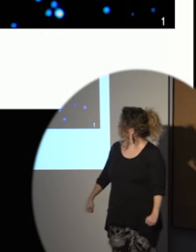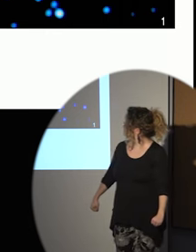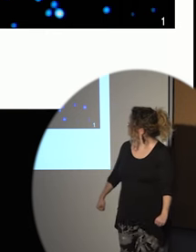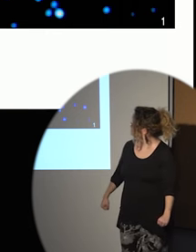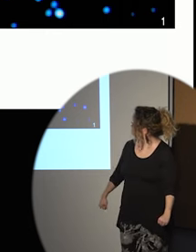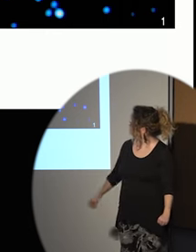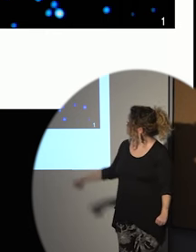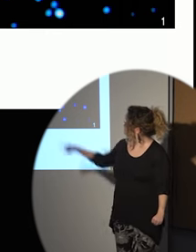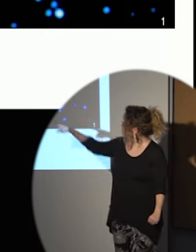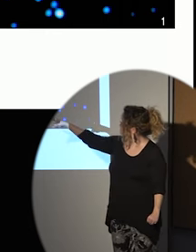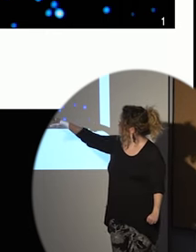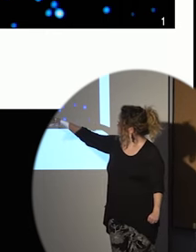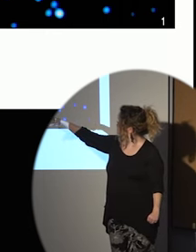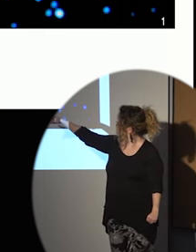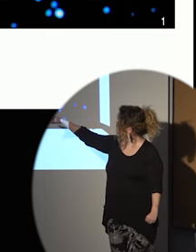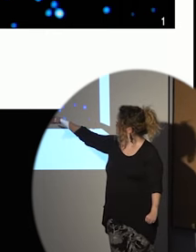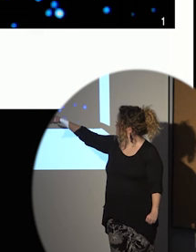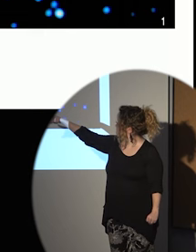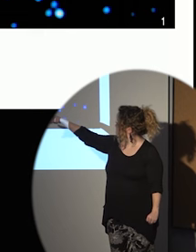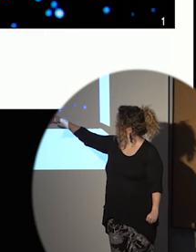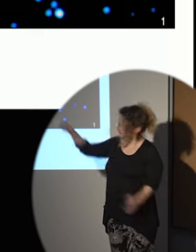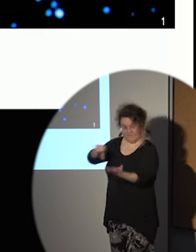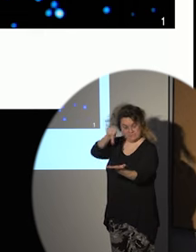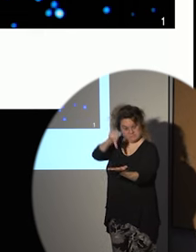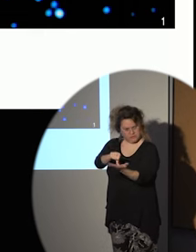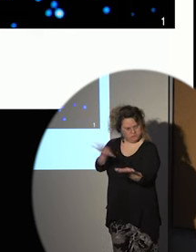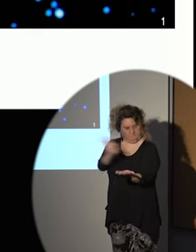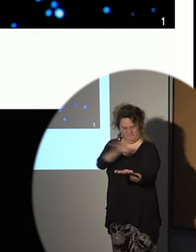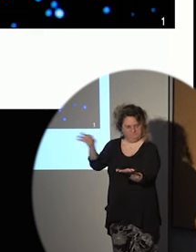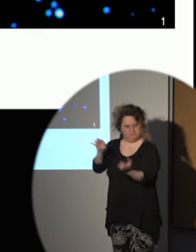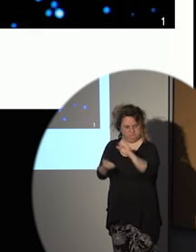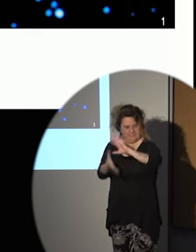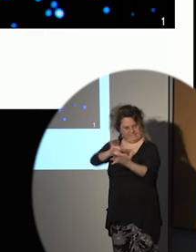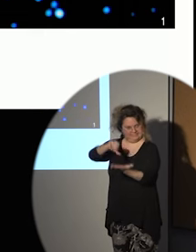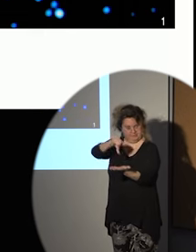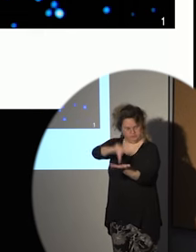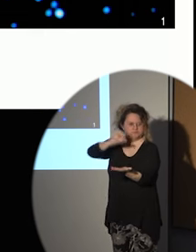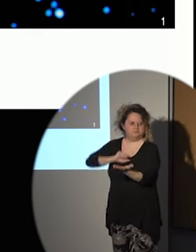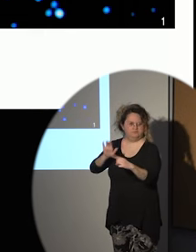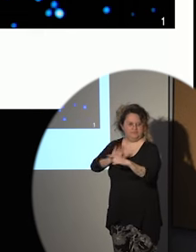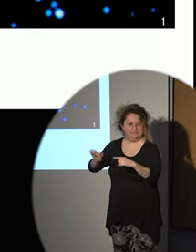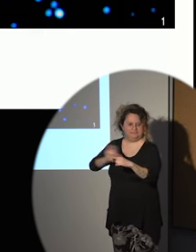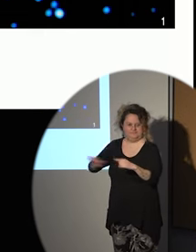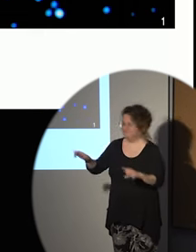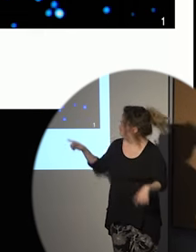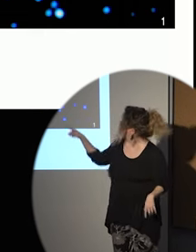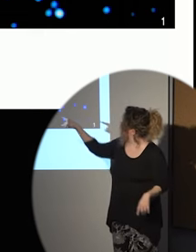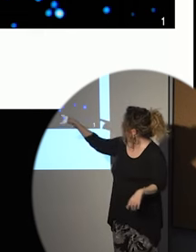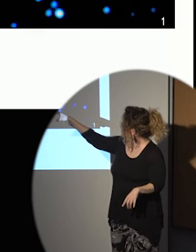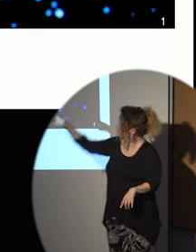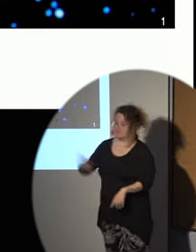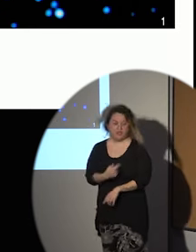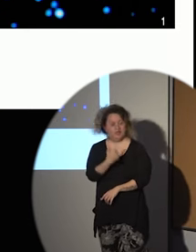Ce que vous voyez ici, la croix vous montre l'exact centre de la Voie lactée. Et il y a des étoiles qui ont été observées en infrarouge,